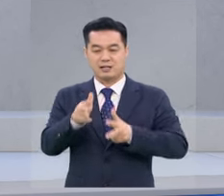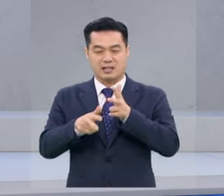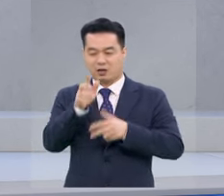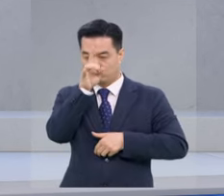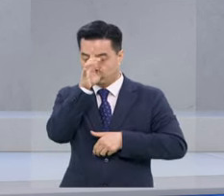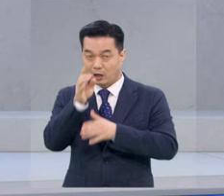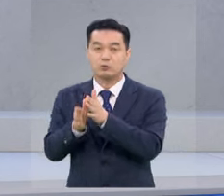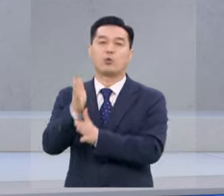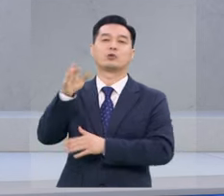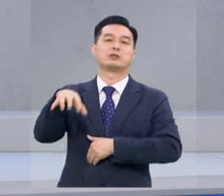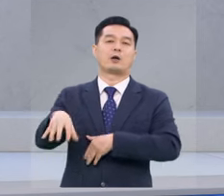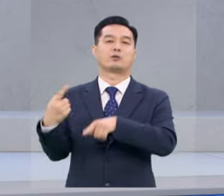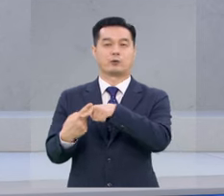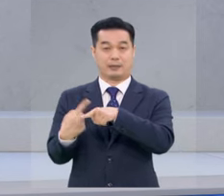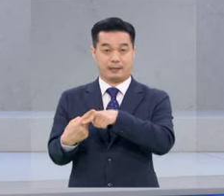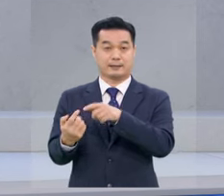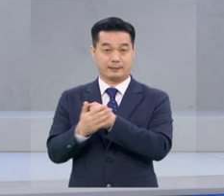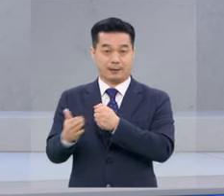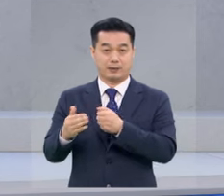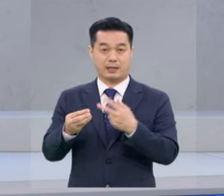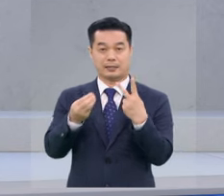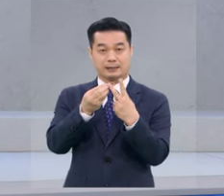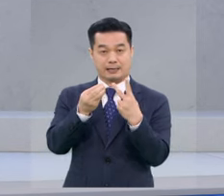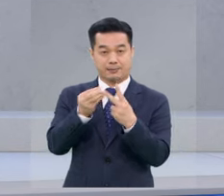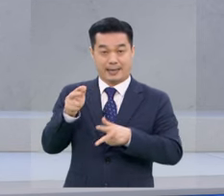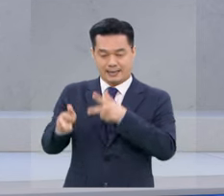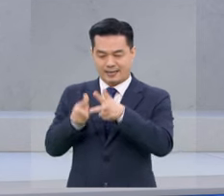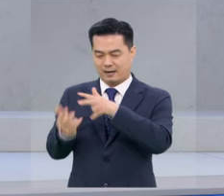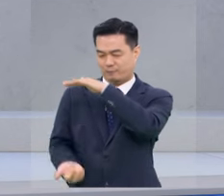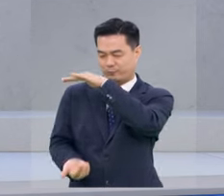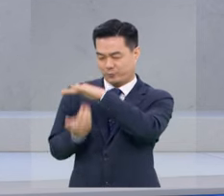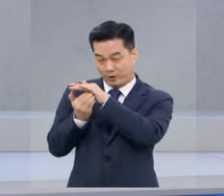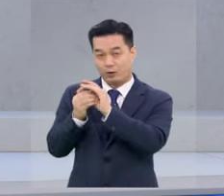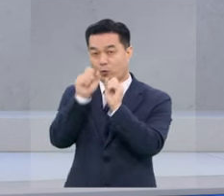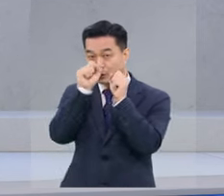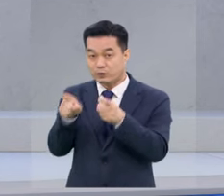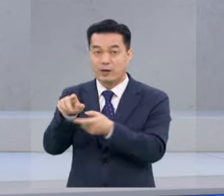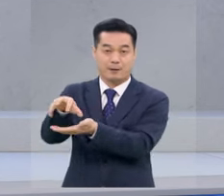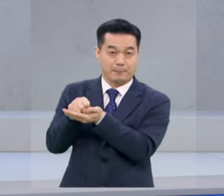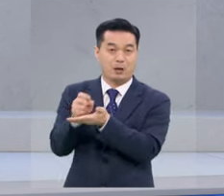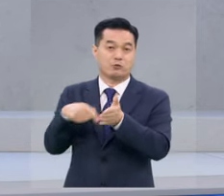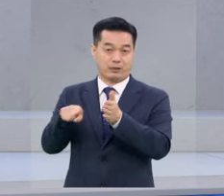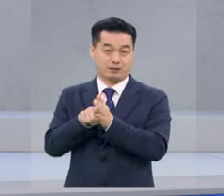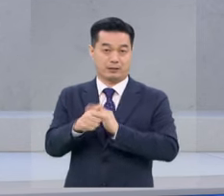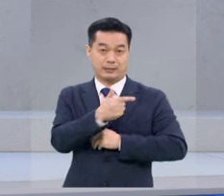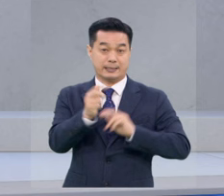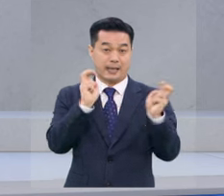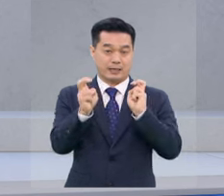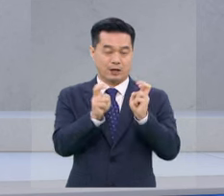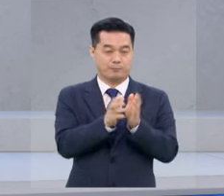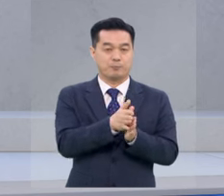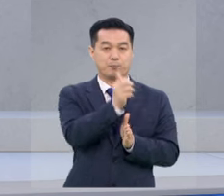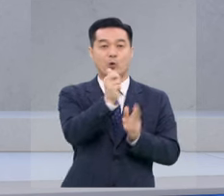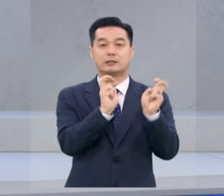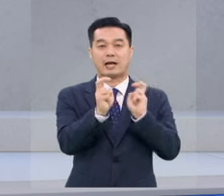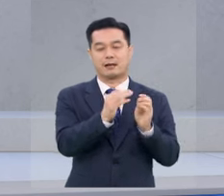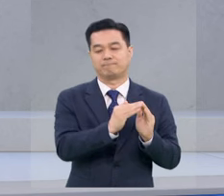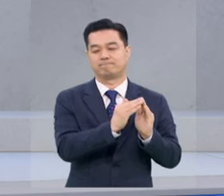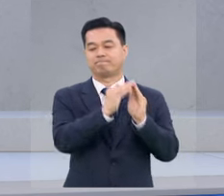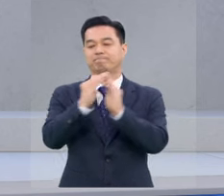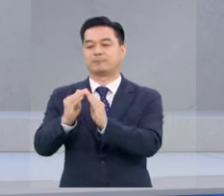얻게 된 전래와 같이 제 2의 산업 정성기 이끌어가기 위해서는 대기업 본사 이전 촉진은